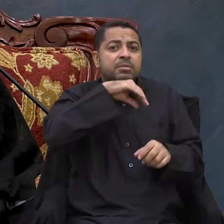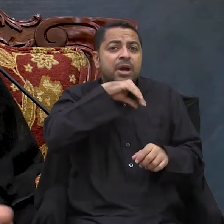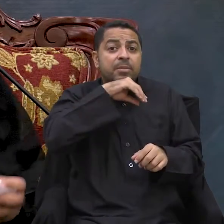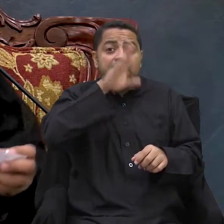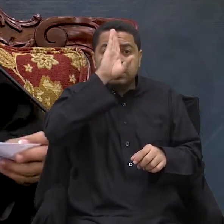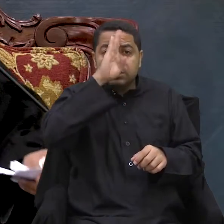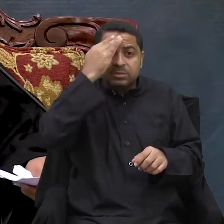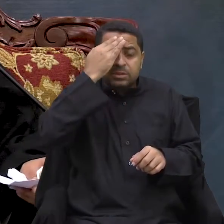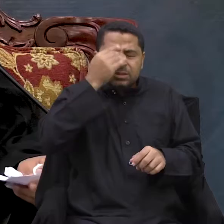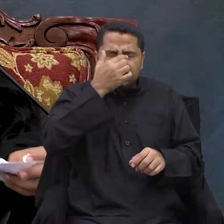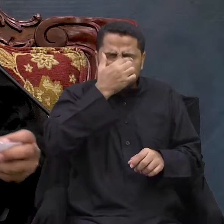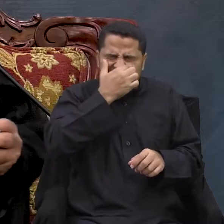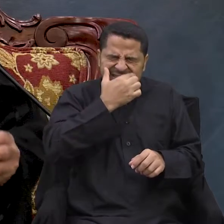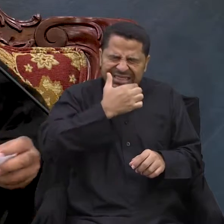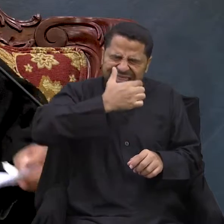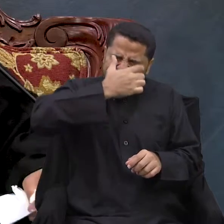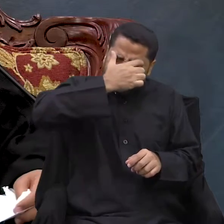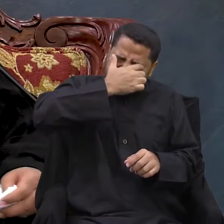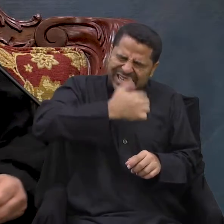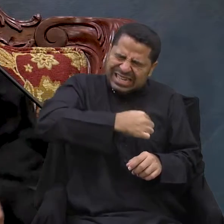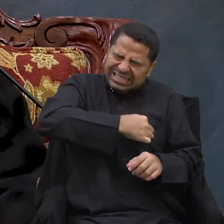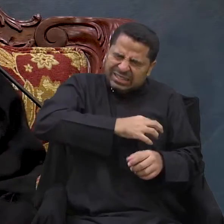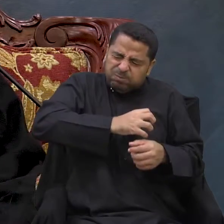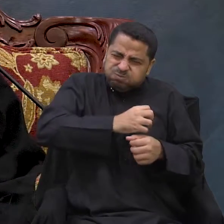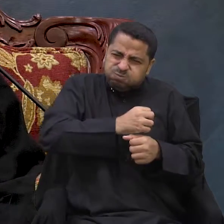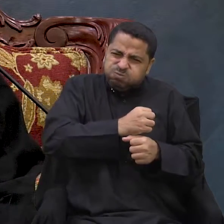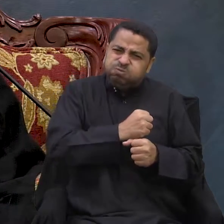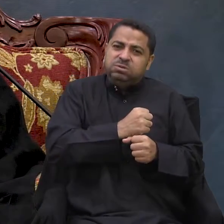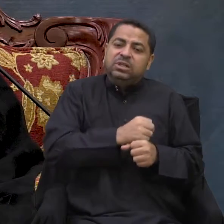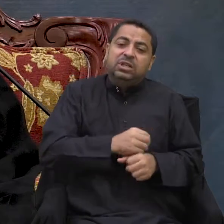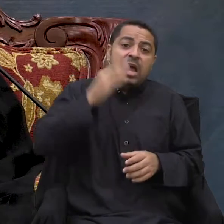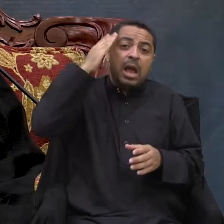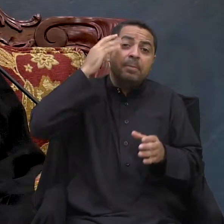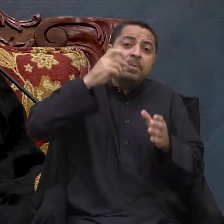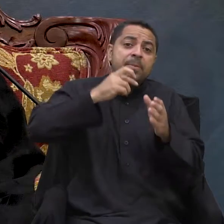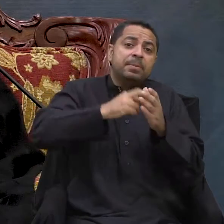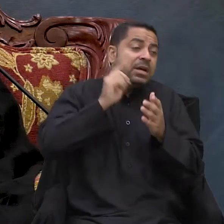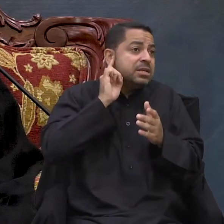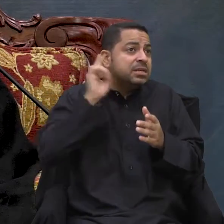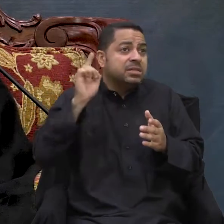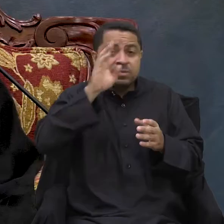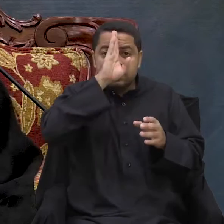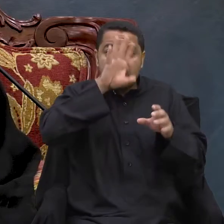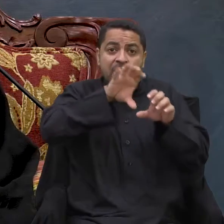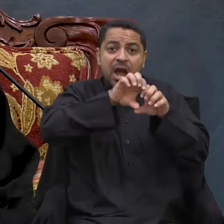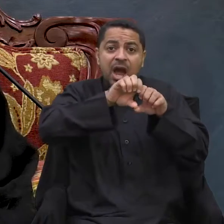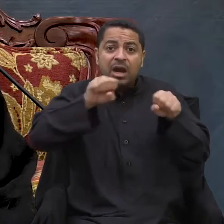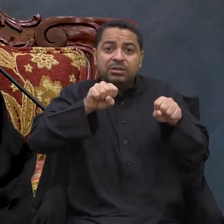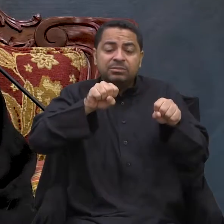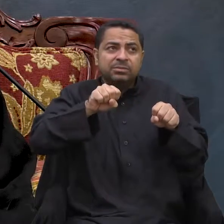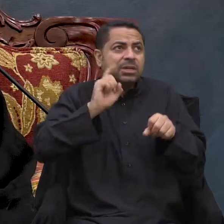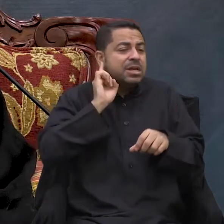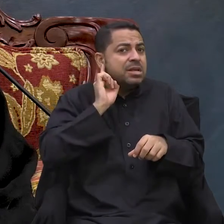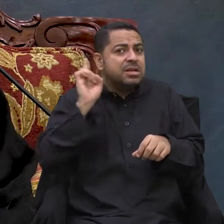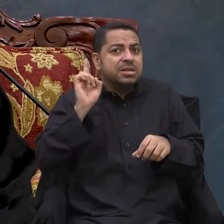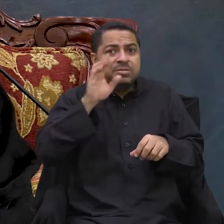خنقتني العبرة وكتمت ذلك، وأما عمتي زينب كعبة المصائب